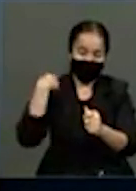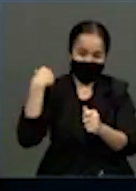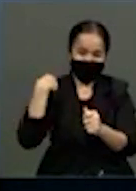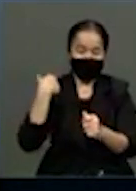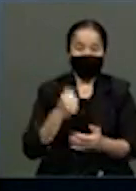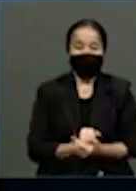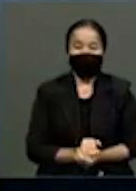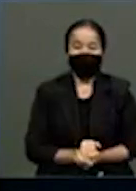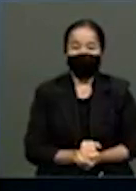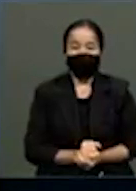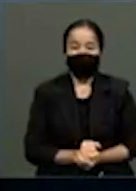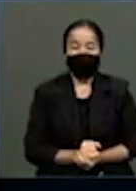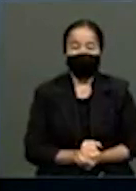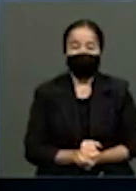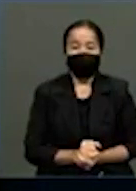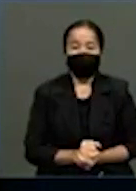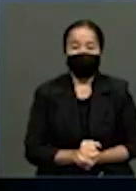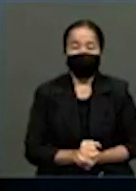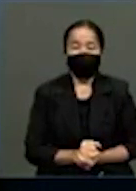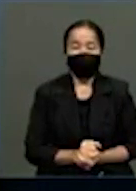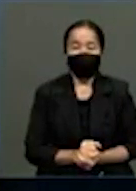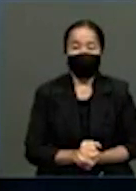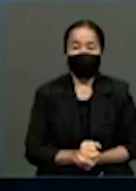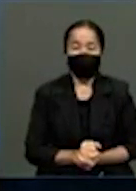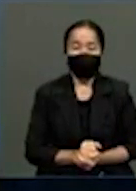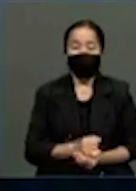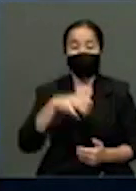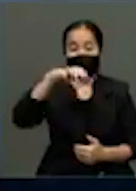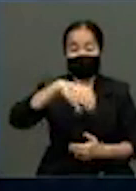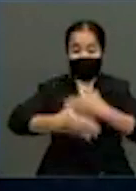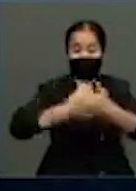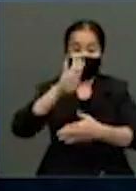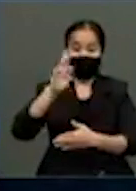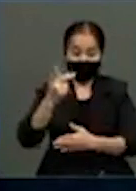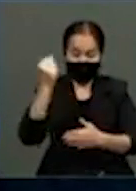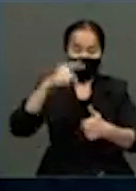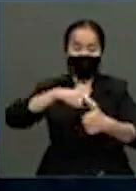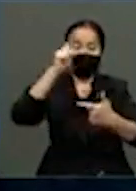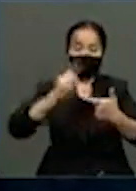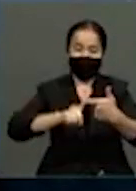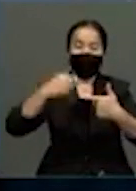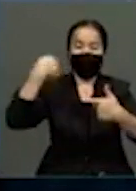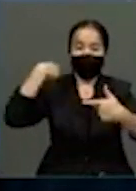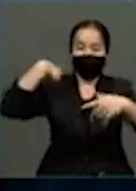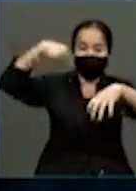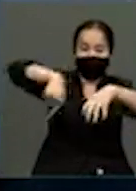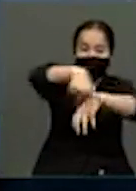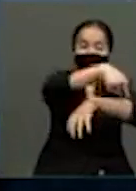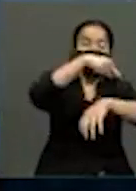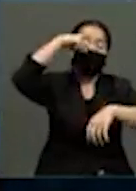นะครับก็ตอนนี้ในภาพรวมคือตลาดบางกะปินะครับชุมชนรอบๆมีทางไทยแล้ว